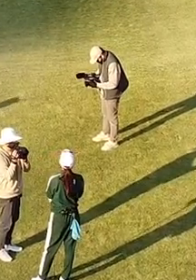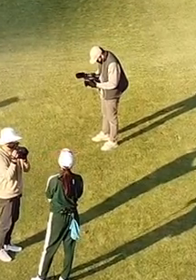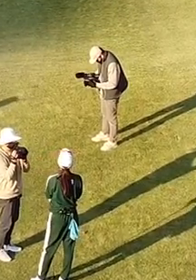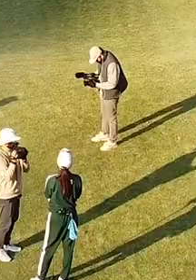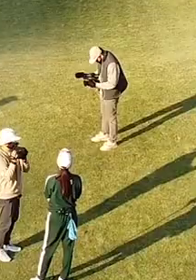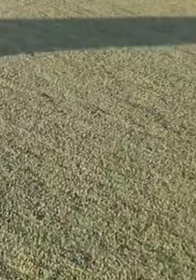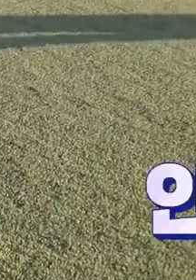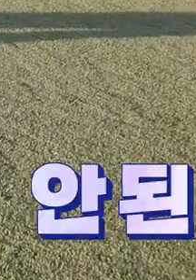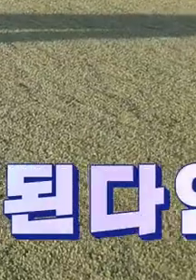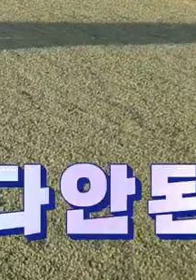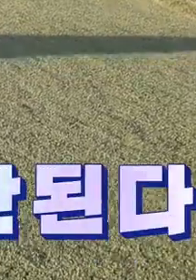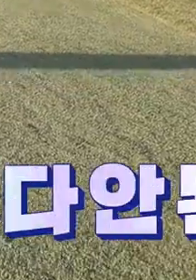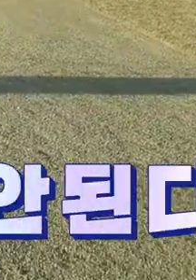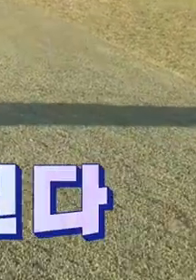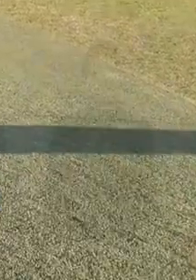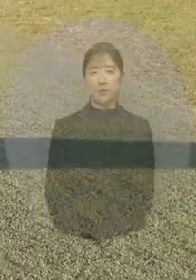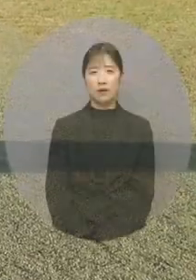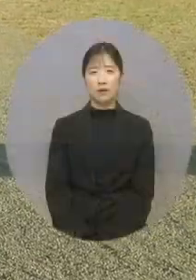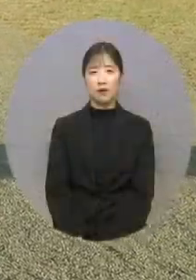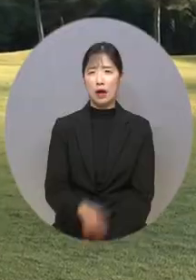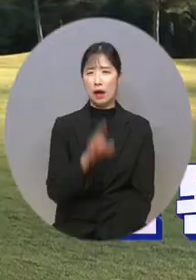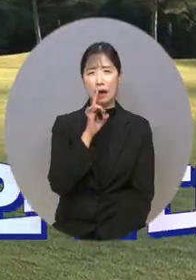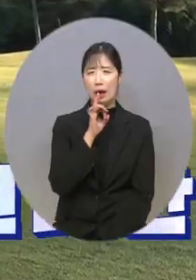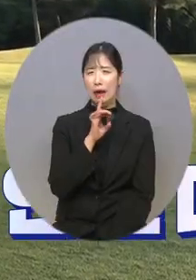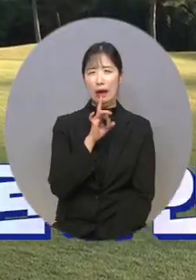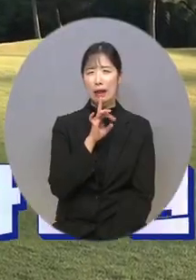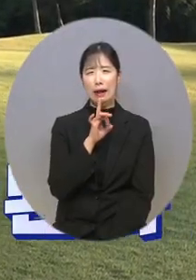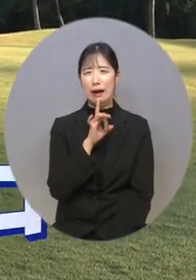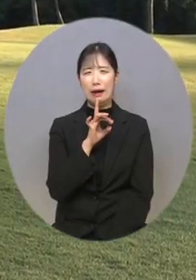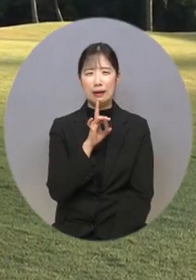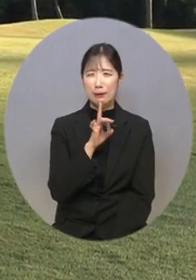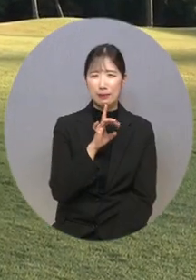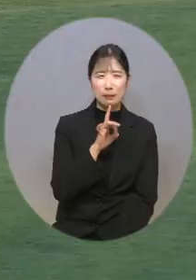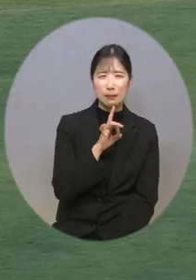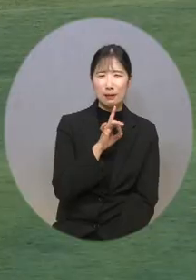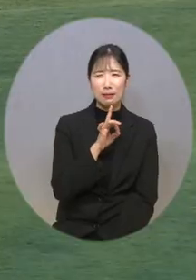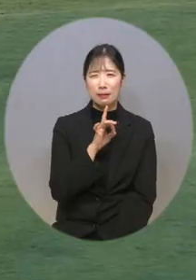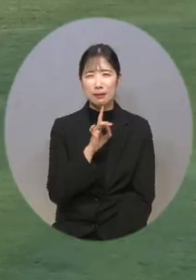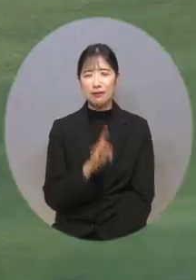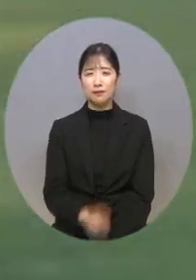샤! 큰일 났다. 아하! 안 된다! 안 된다! 안 된다!